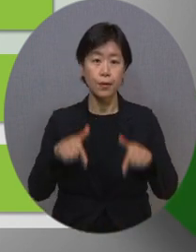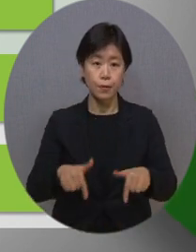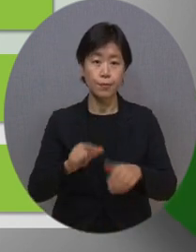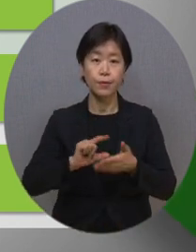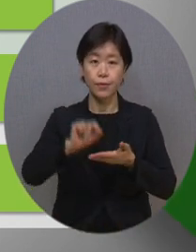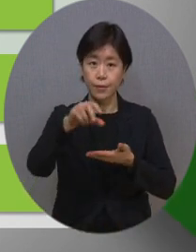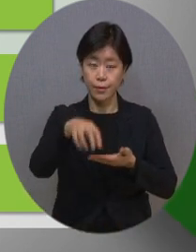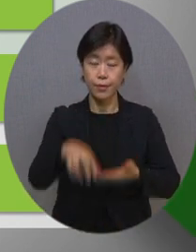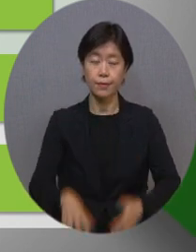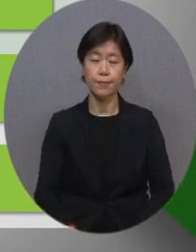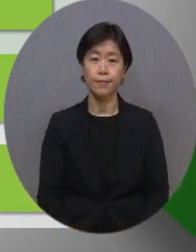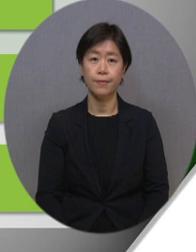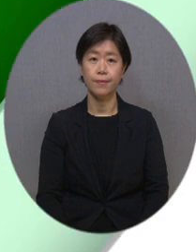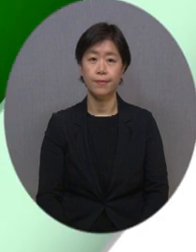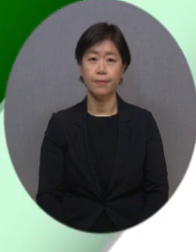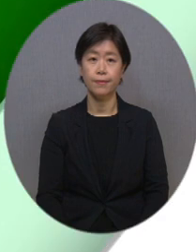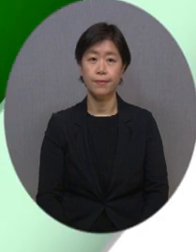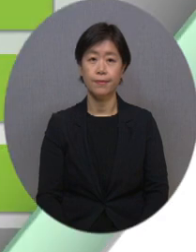서부지사입니다.